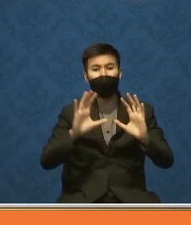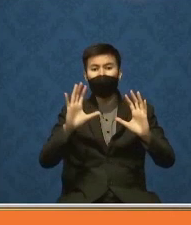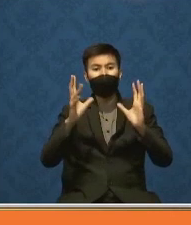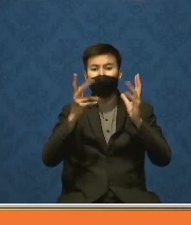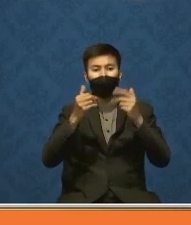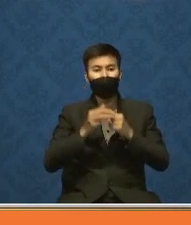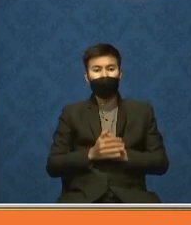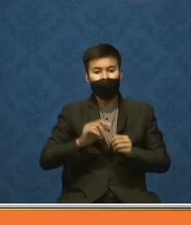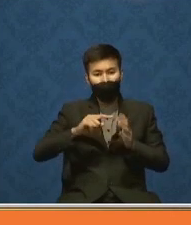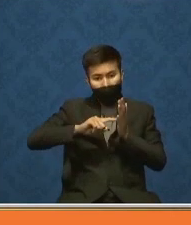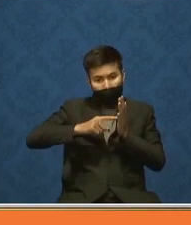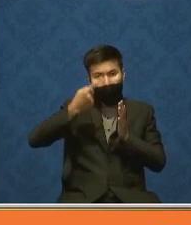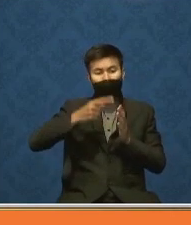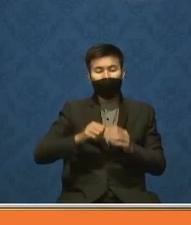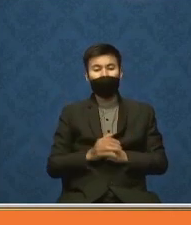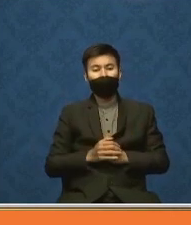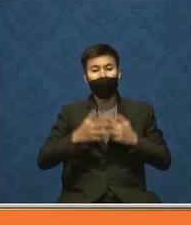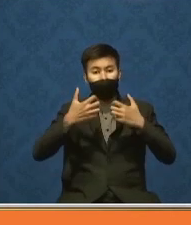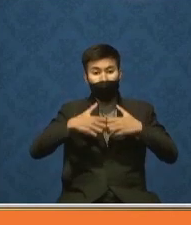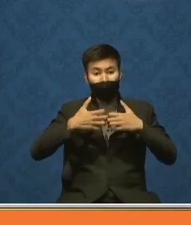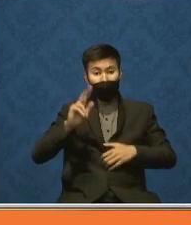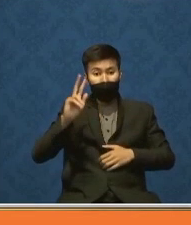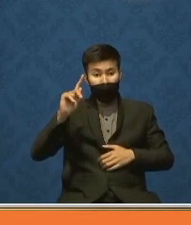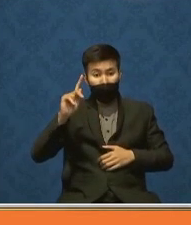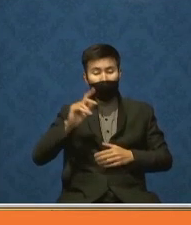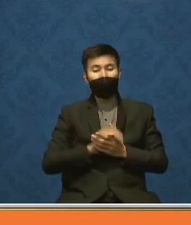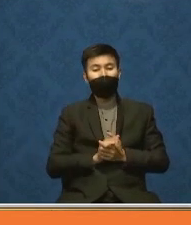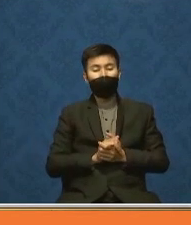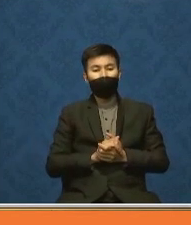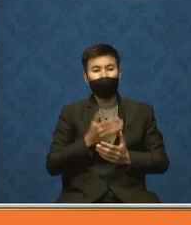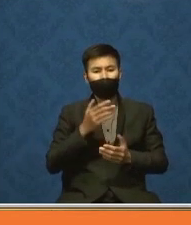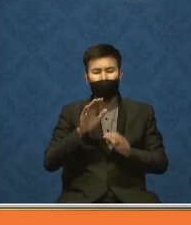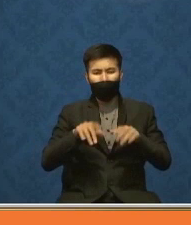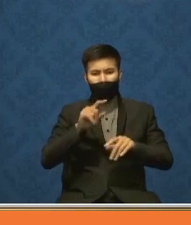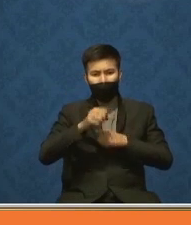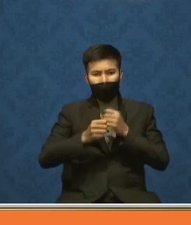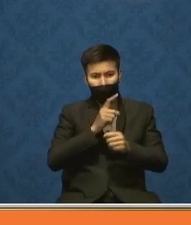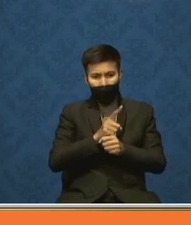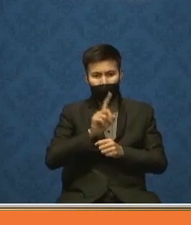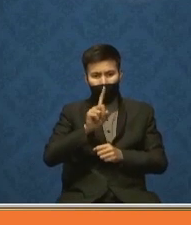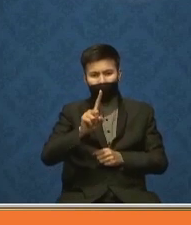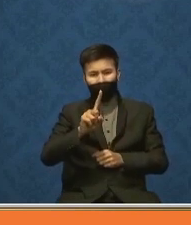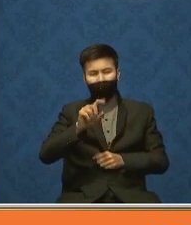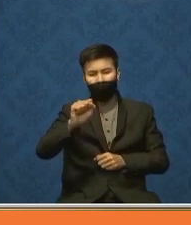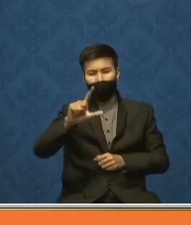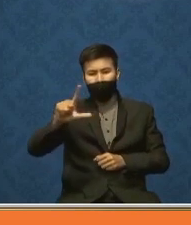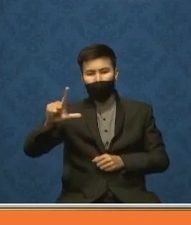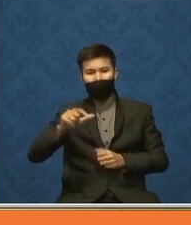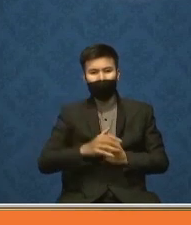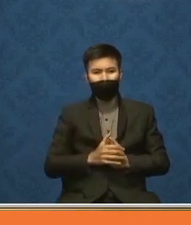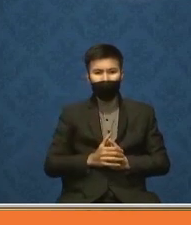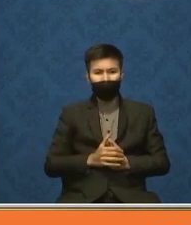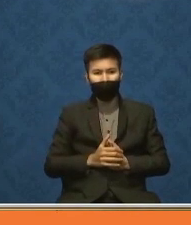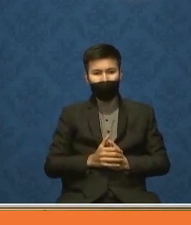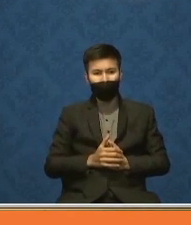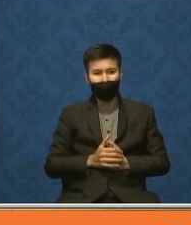ดเริ่มต้นของอุตสาหกรรมใหม่ครับอุตสาหกรรมสีเขียวมูลค่าแสนกว่าล้านบาทต่อปีครับประเด็นถัดมาครับคือการจัดงบประมาณ